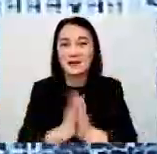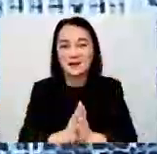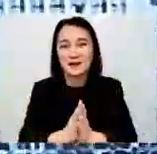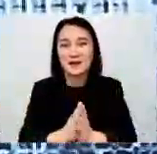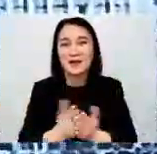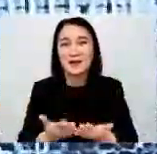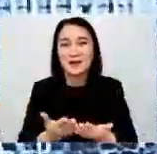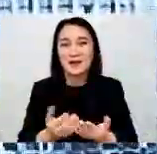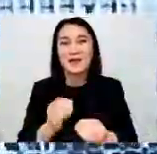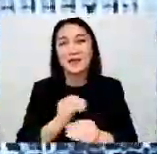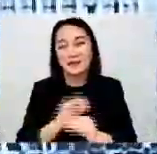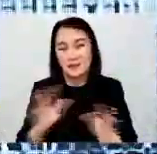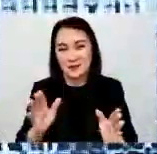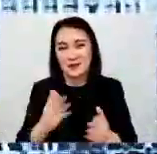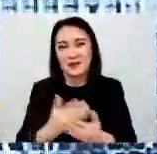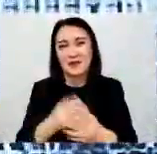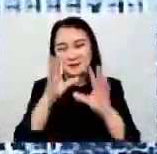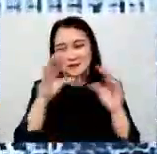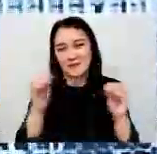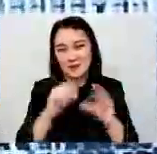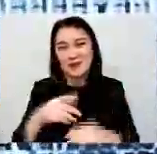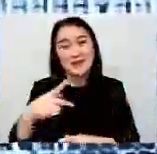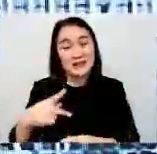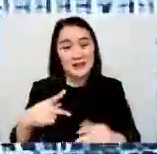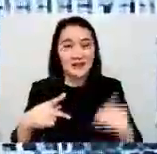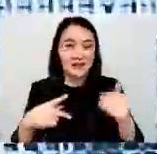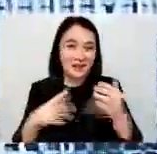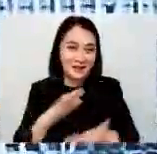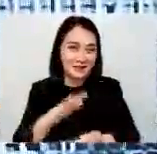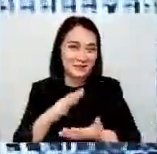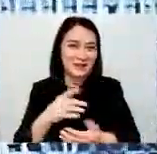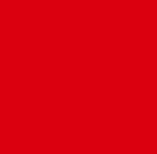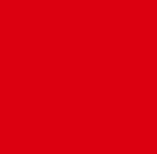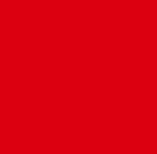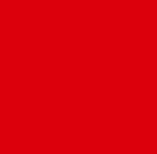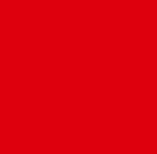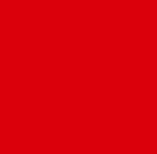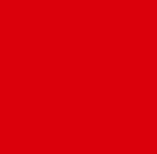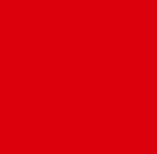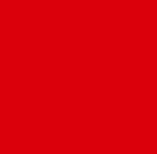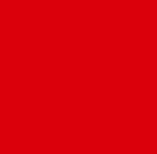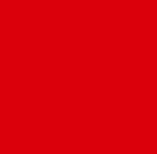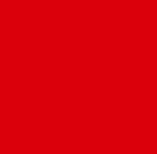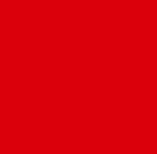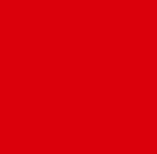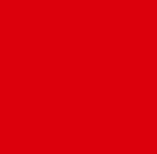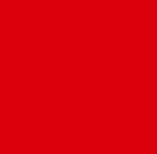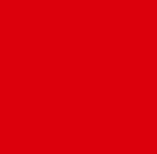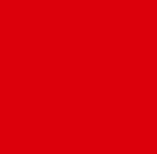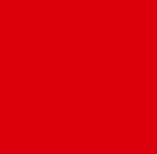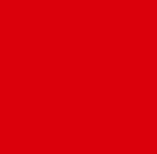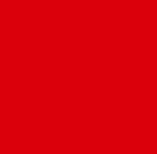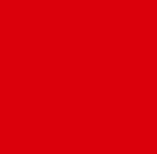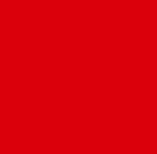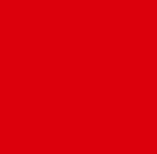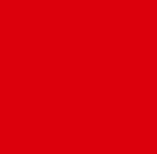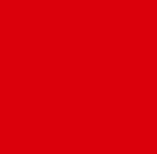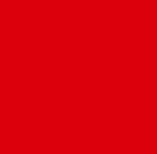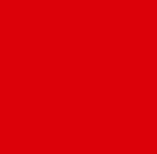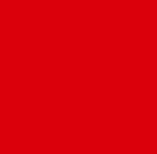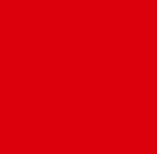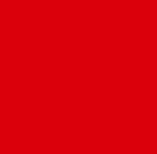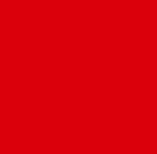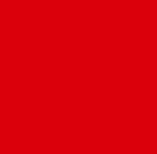ay Kay Yamanan. Kay? Okay! Mga kapatid, ito po ang inyong Kay Alaman